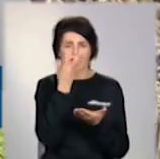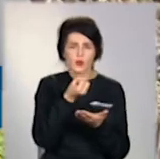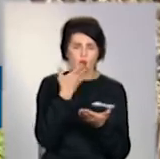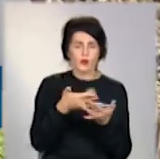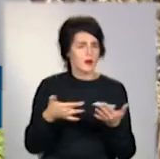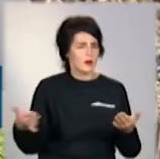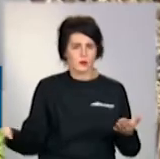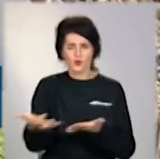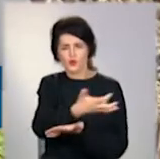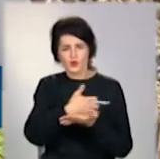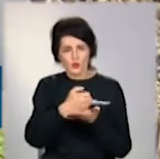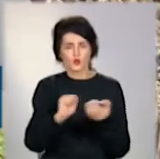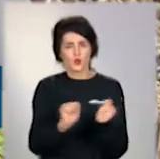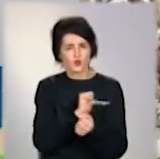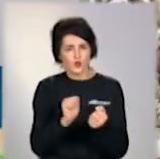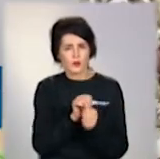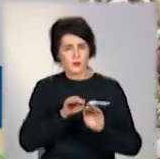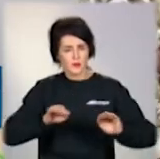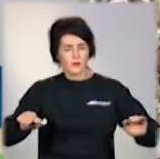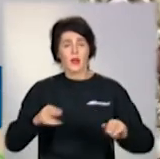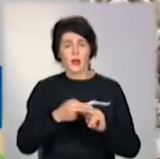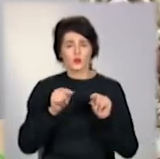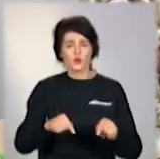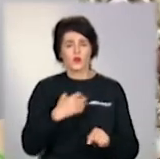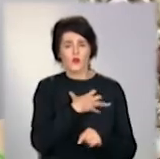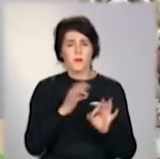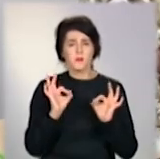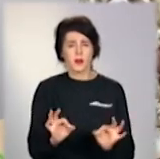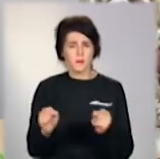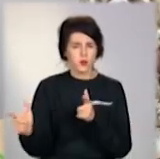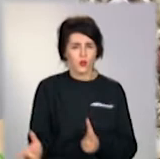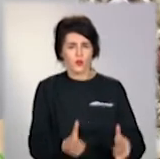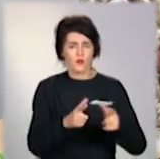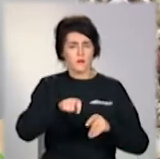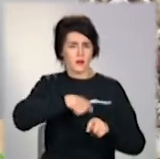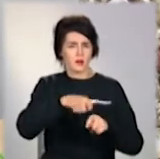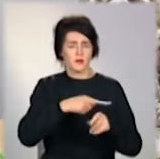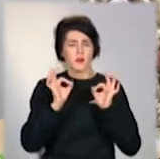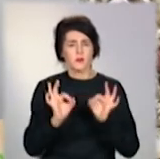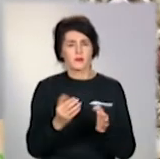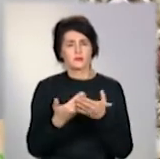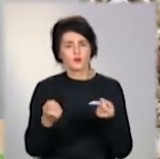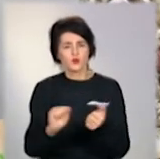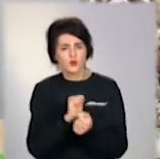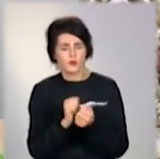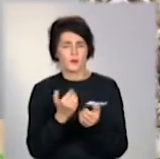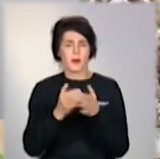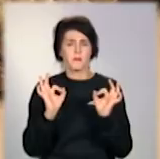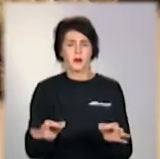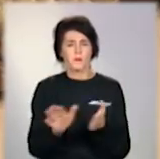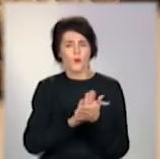все це збирається, засушується. Тут дуже важливо правильно підготувати матеріал, тобто правильно його